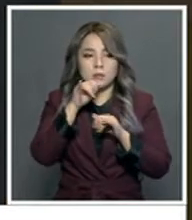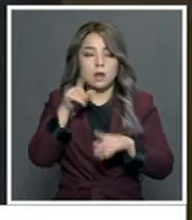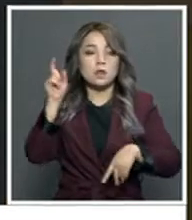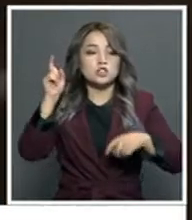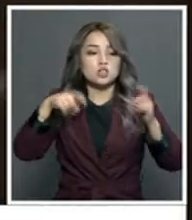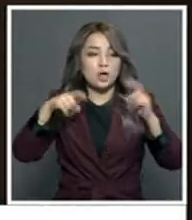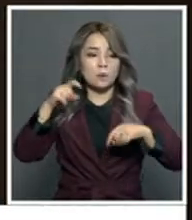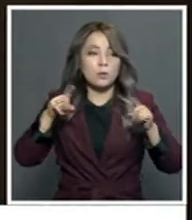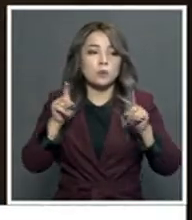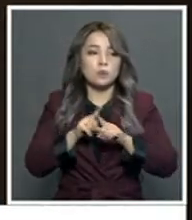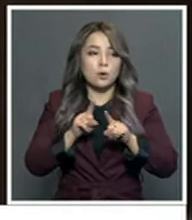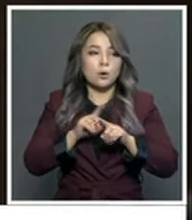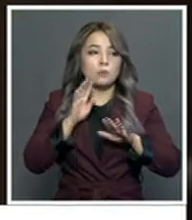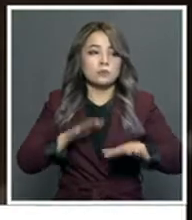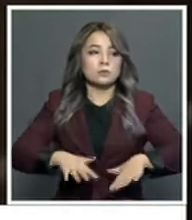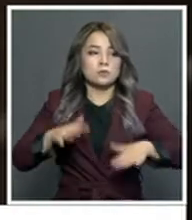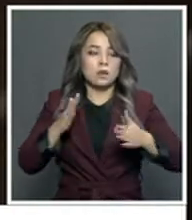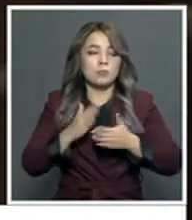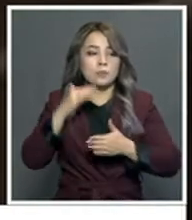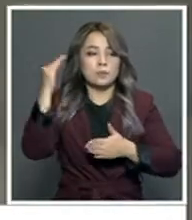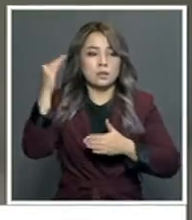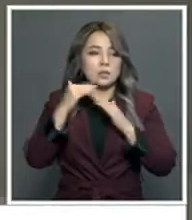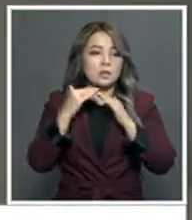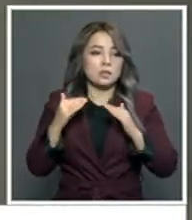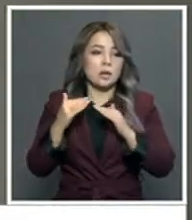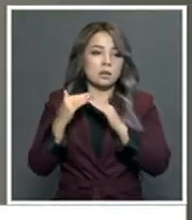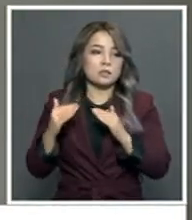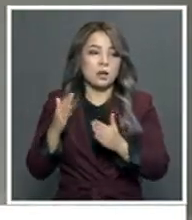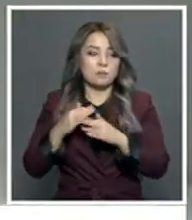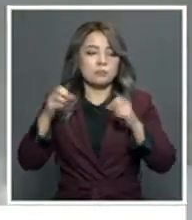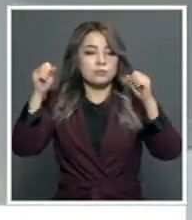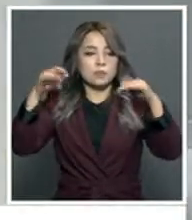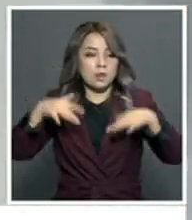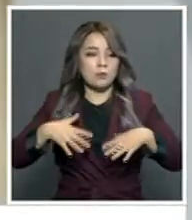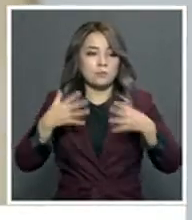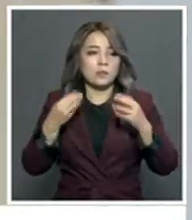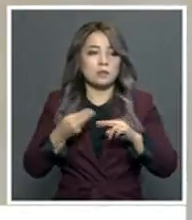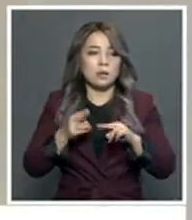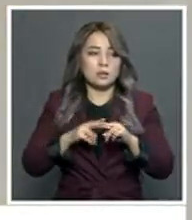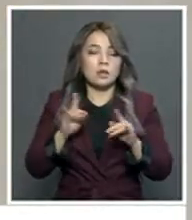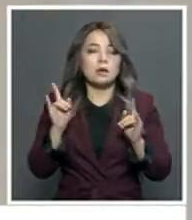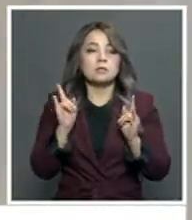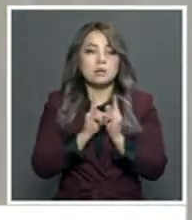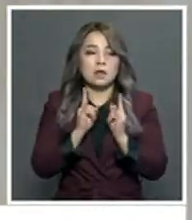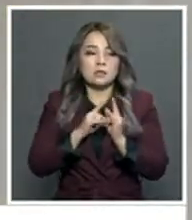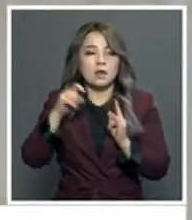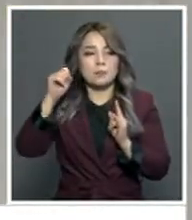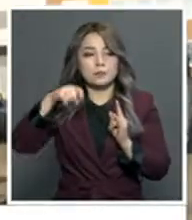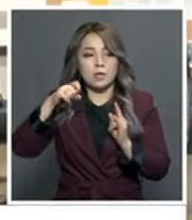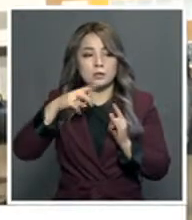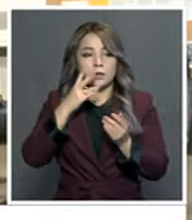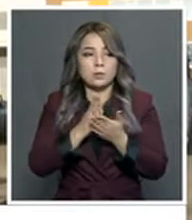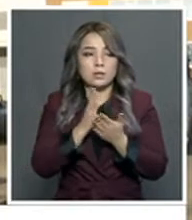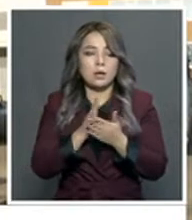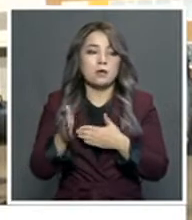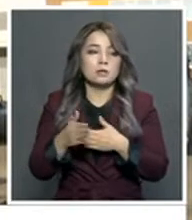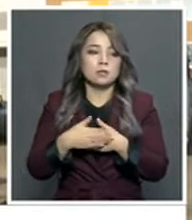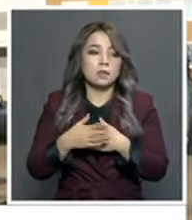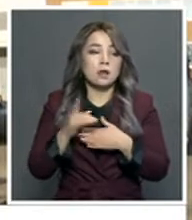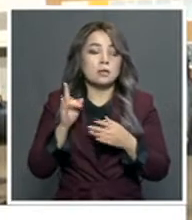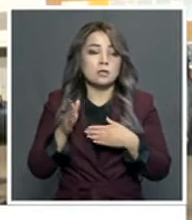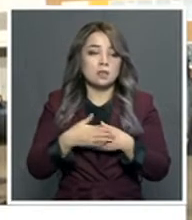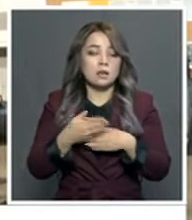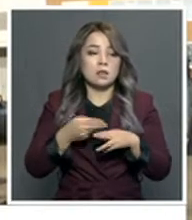Жаңбыр жауса жертөлеге су толады дейді тұрғындар. Одан қалды кейбір пәтерлердің төбесі мен терезе жақтауларынан тамшағат. Есіктің дәл алдына қойылған